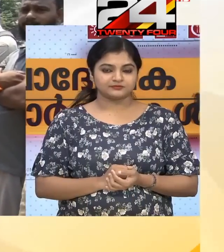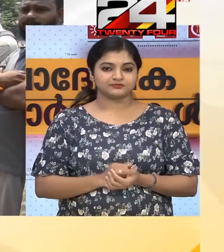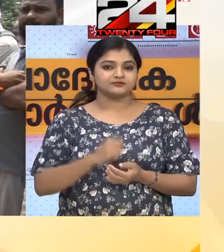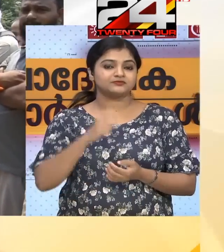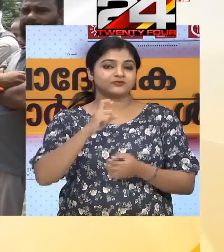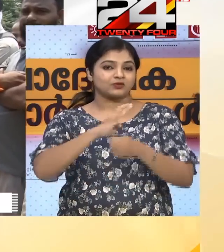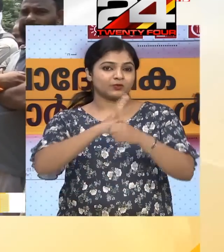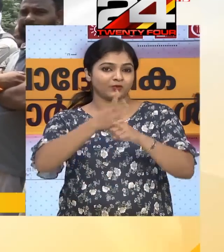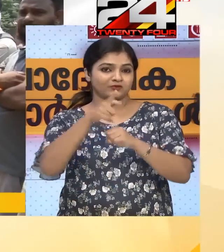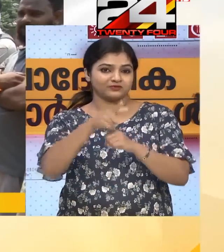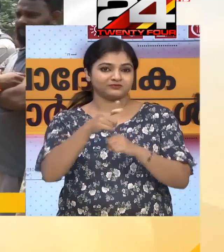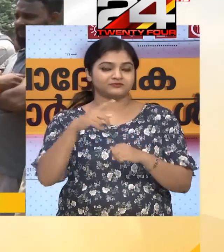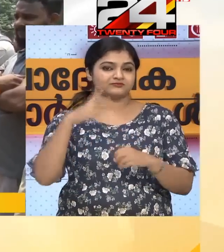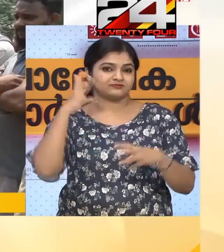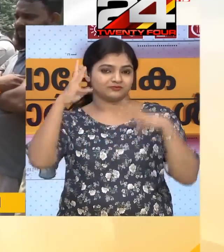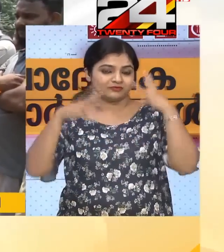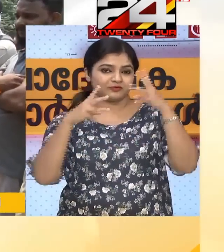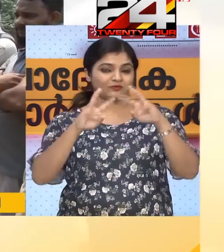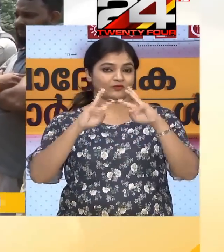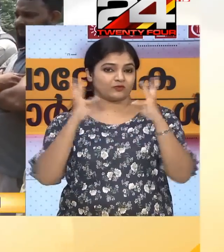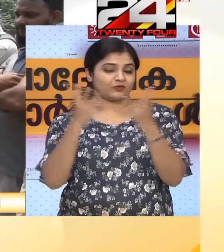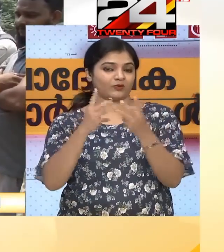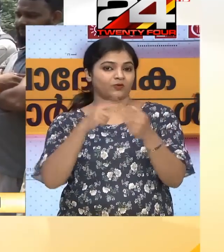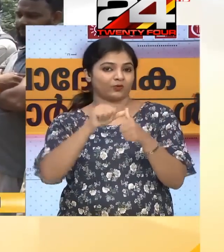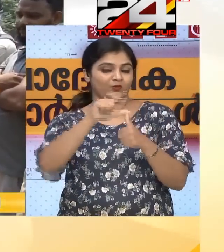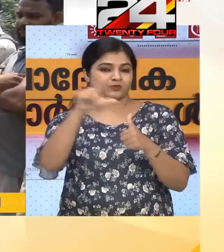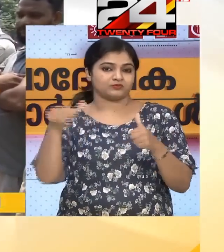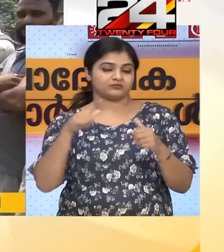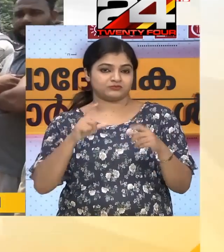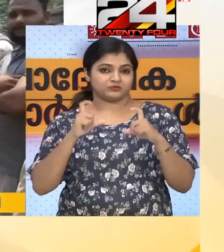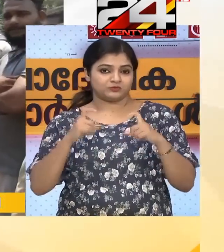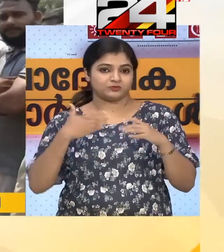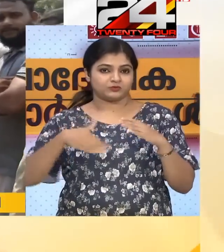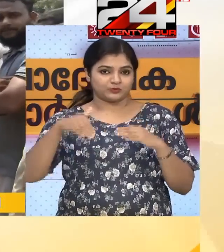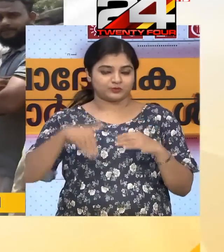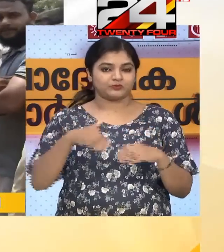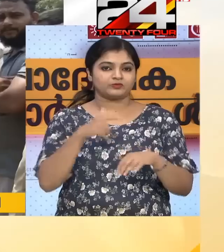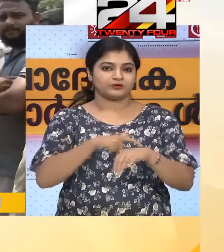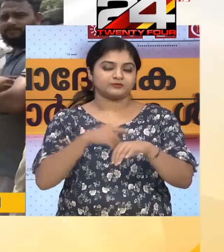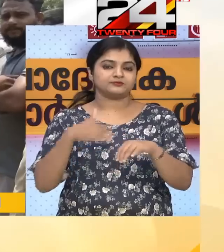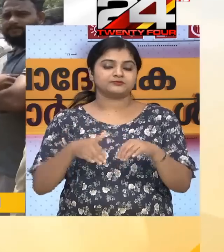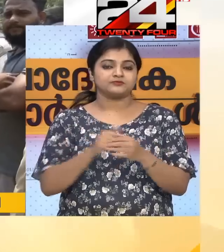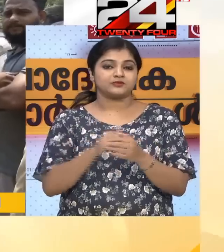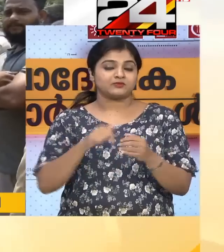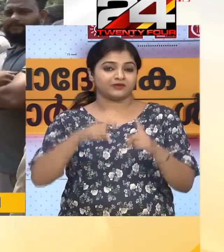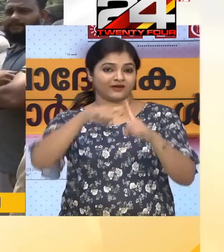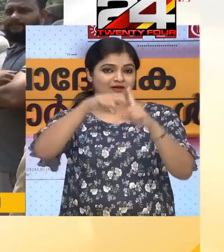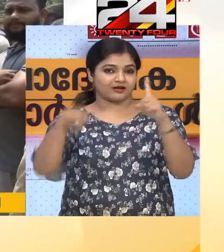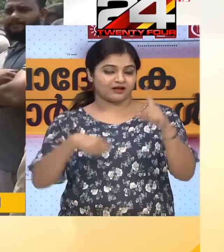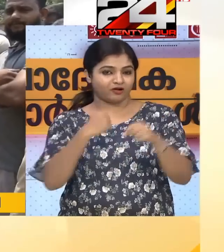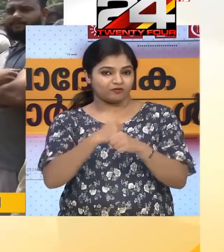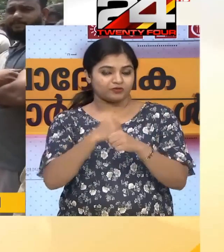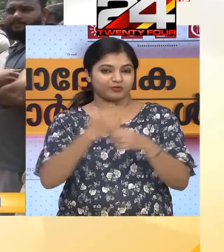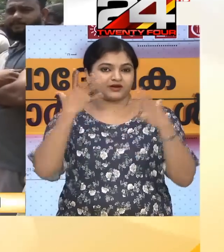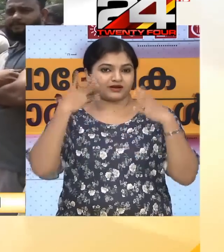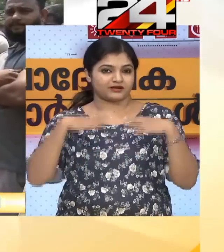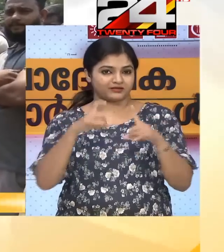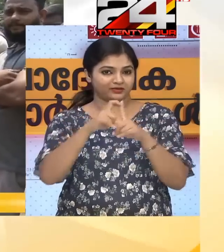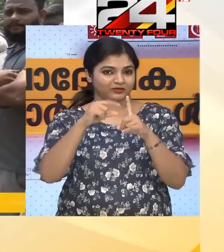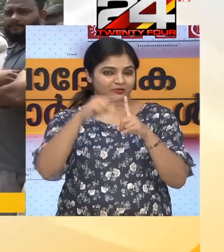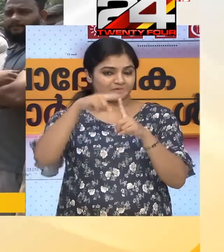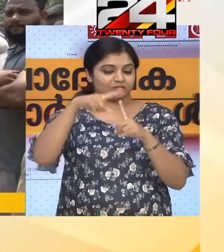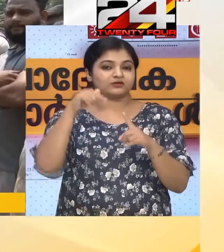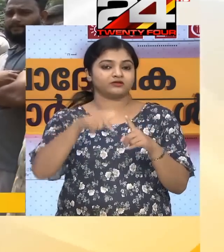കൊറോണ ഭീതിയെ തുടർന്ന് ലോകമെമ്പാടും കനത്ത ജാഗ്രതയിൽ തുടരുകയാണ്. അതോടൊപ്പം തന്നെ സംസ്ഥാന സർക്കാരും ആരോഗ്യവകുപ്പും കൃത്യമായ